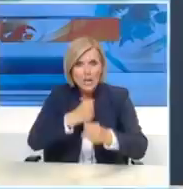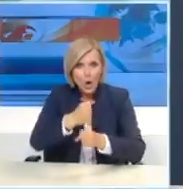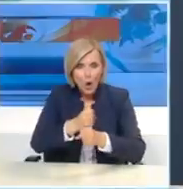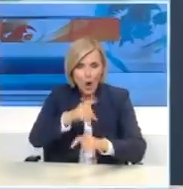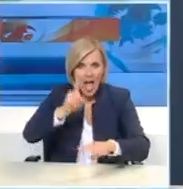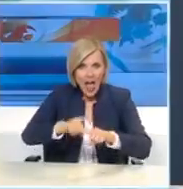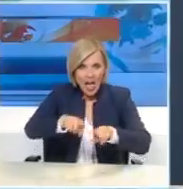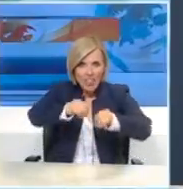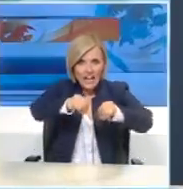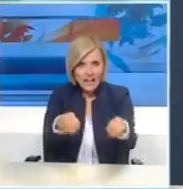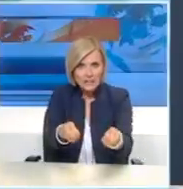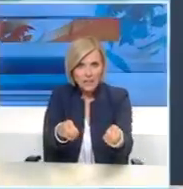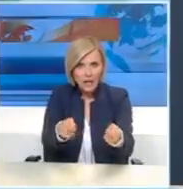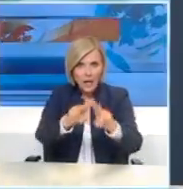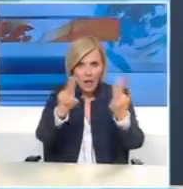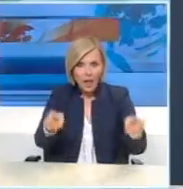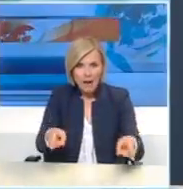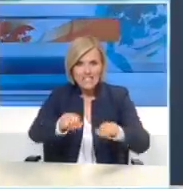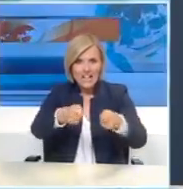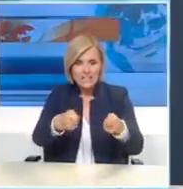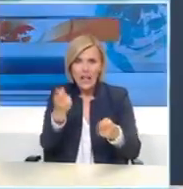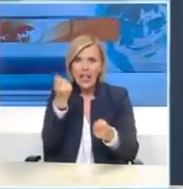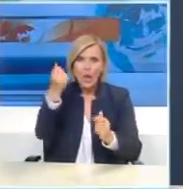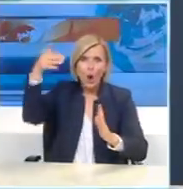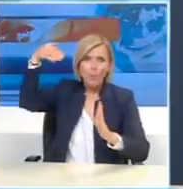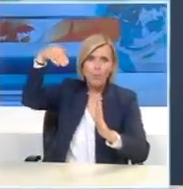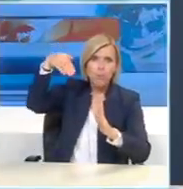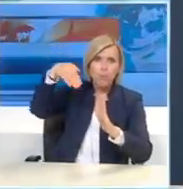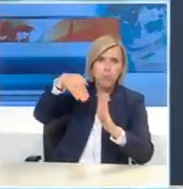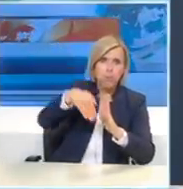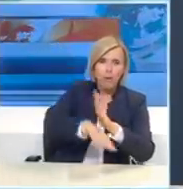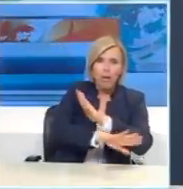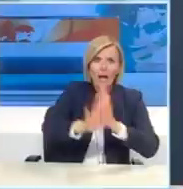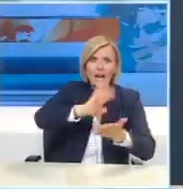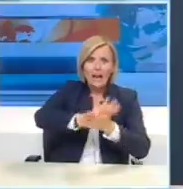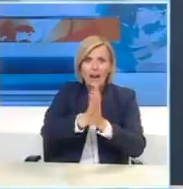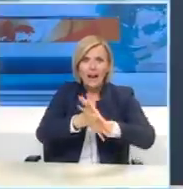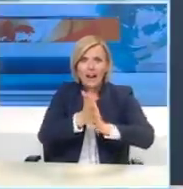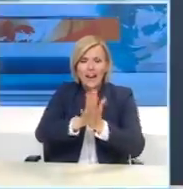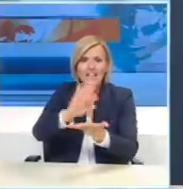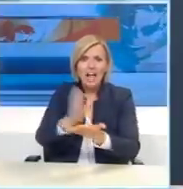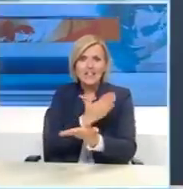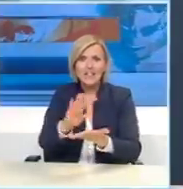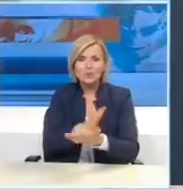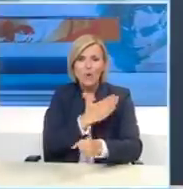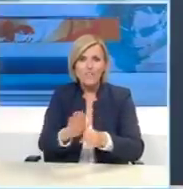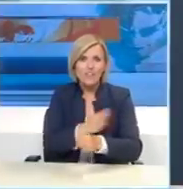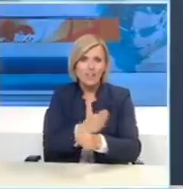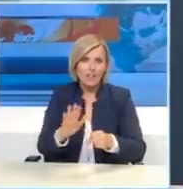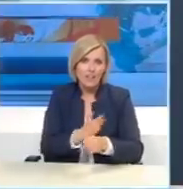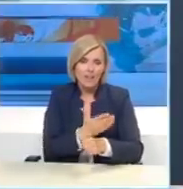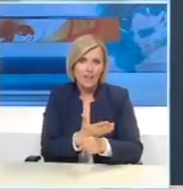Και πότε είναι καλύτερο να ανοίξουν κάποια πράγματα για τις λιγότερο ευπαθείς ομάδες του πληθυσμού τώρα ή